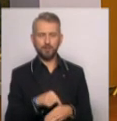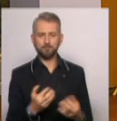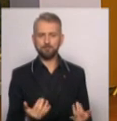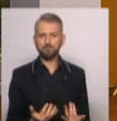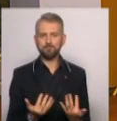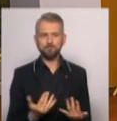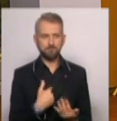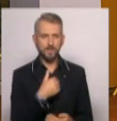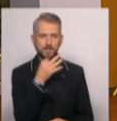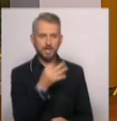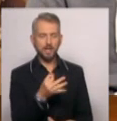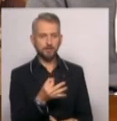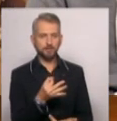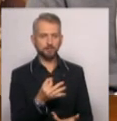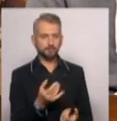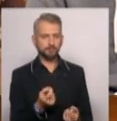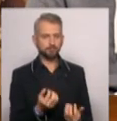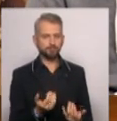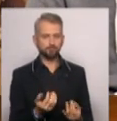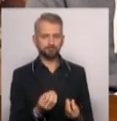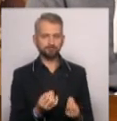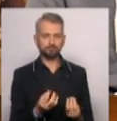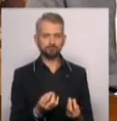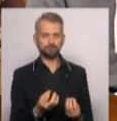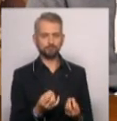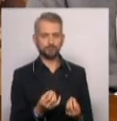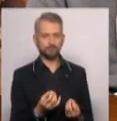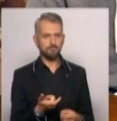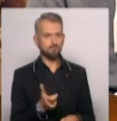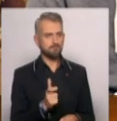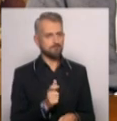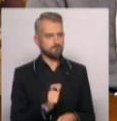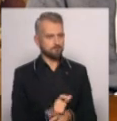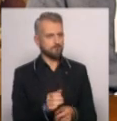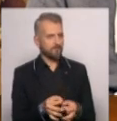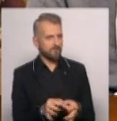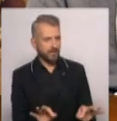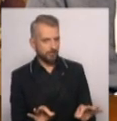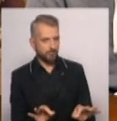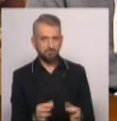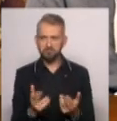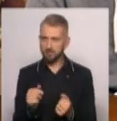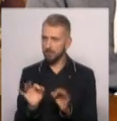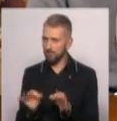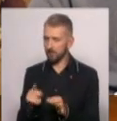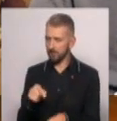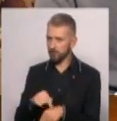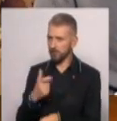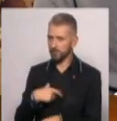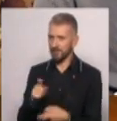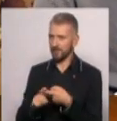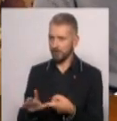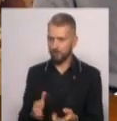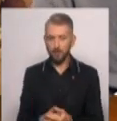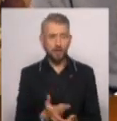почуваємось, я би сказав, певною мірою вільніше. Це правда, ви відчуваєте себе незалежнішими. Я би